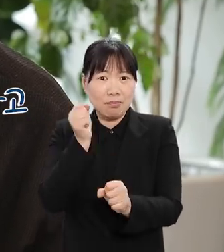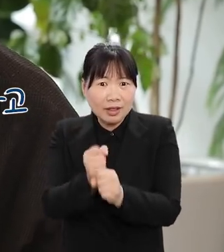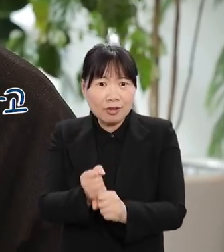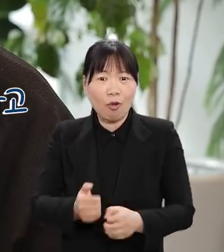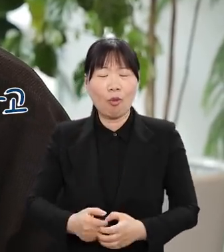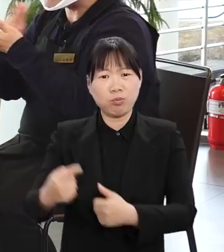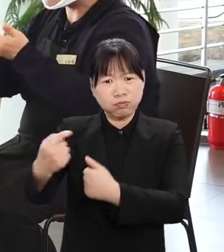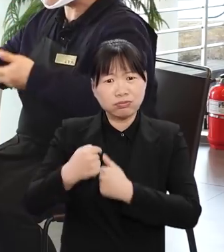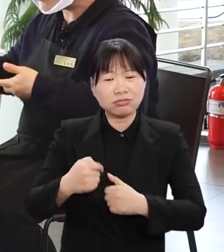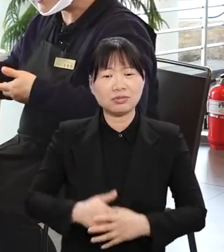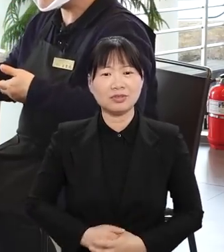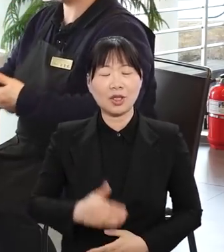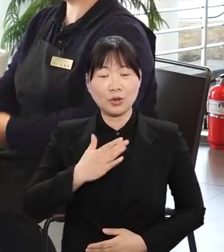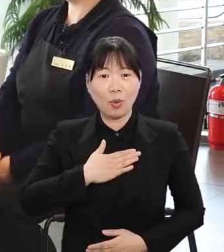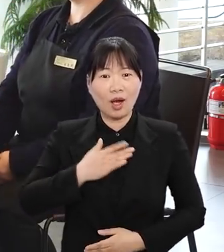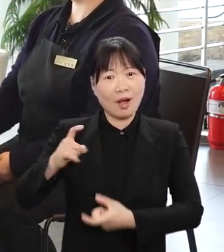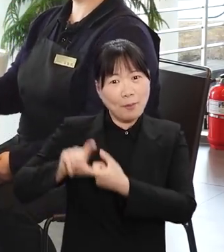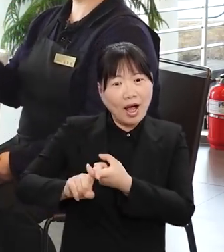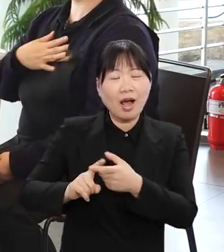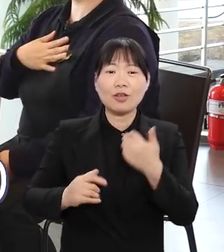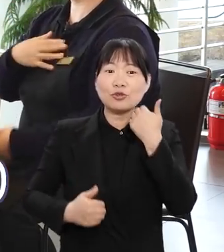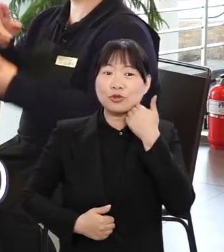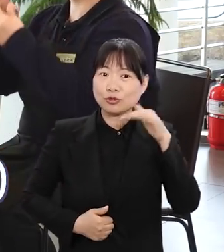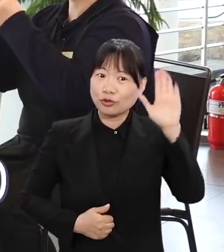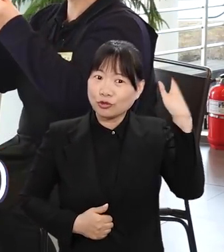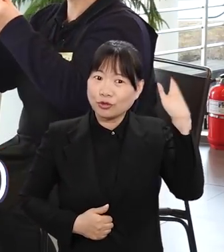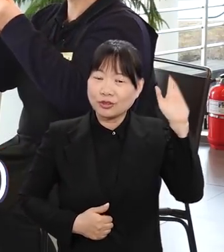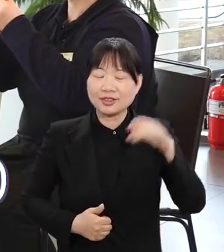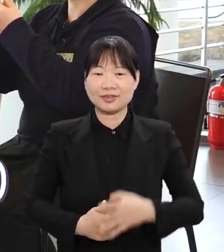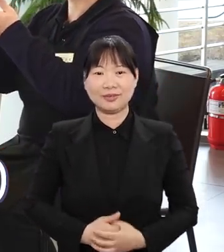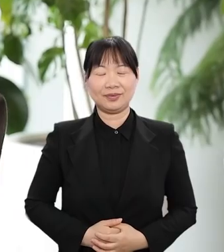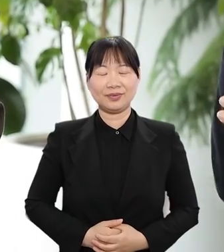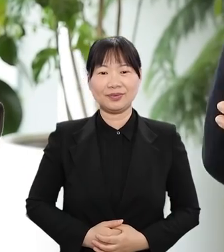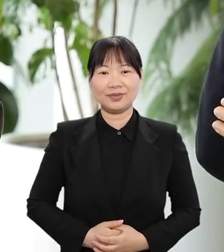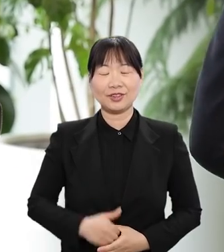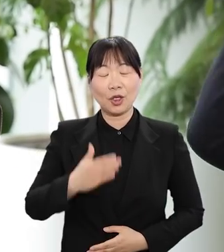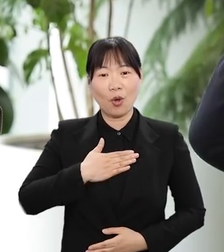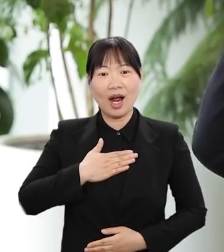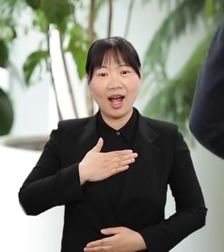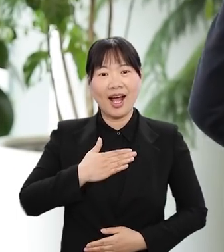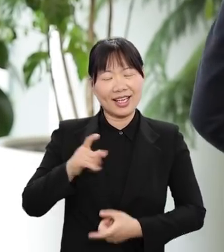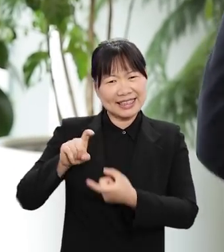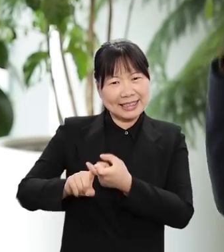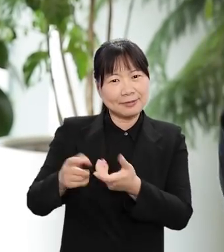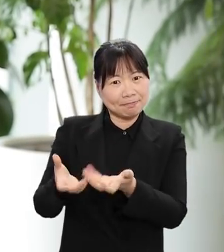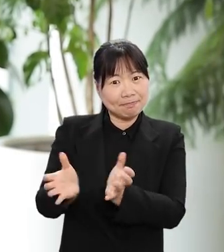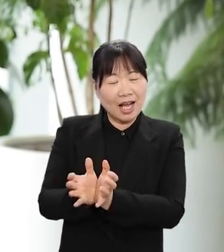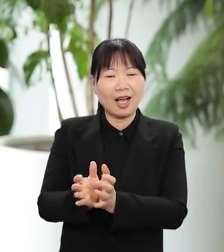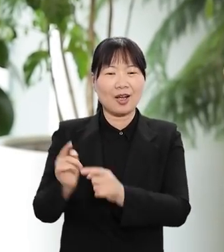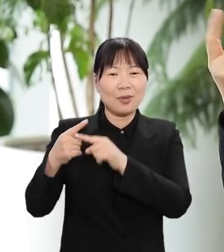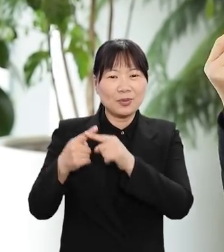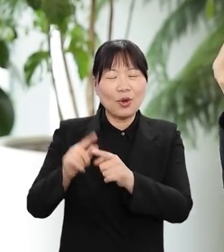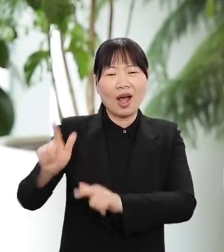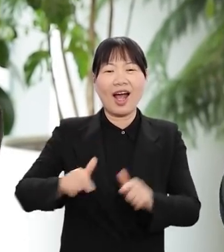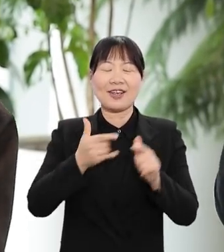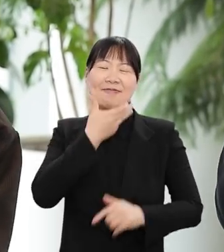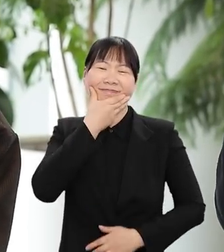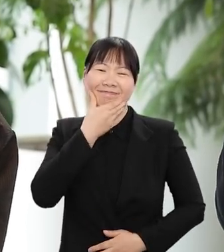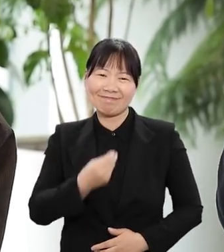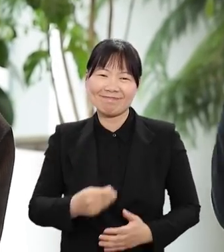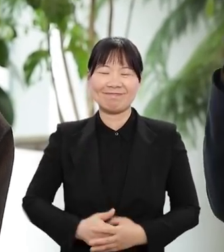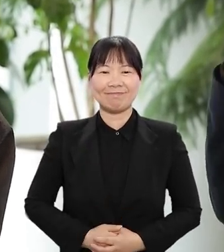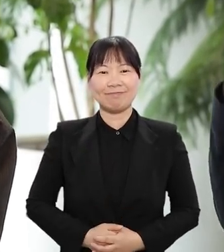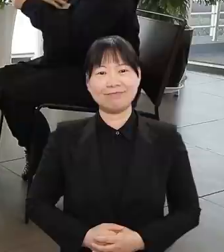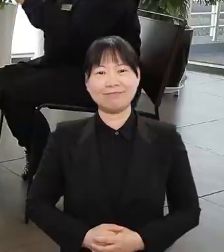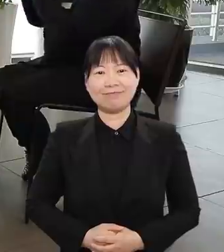팀을 만들려고 세상에. 저랑 팀이 되어주실 분 누가 계실까요? 저 제가 팀이 되면은 그냥 무조건 그